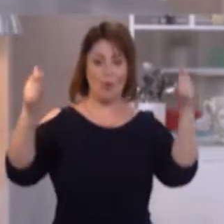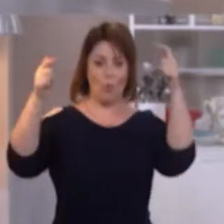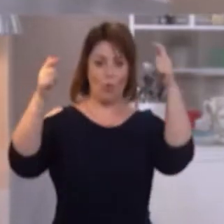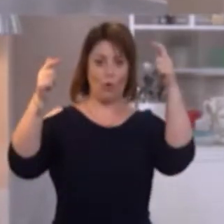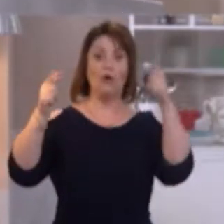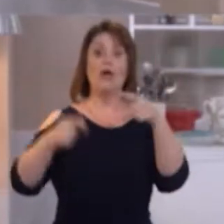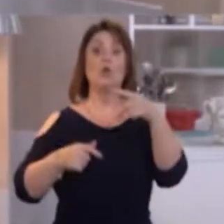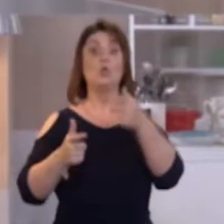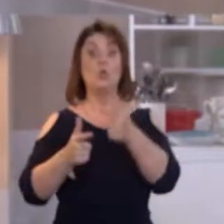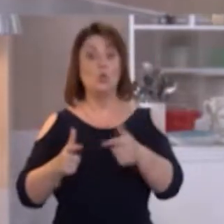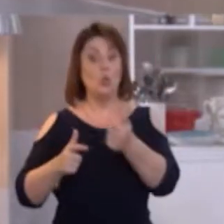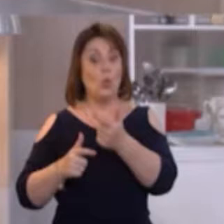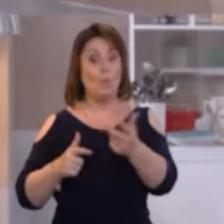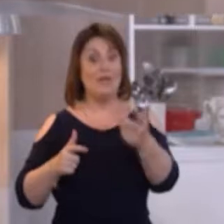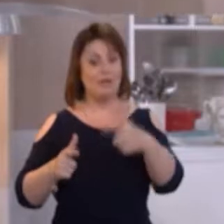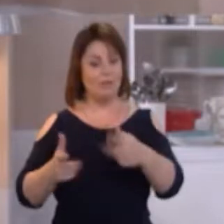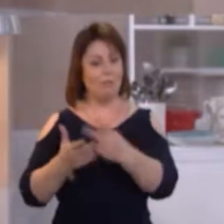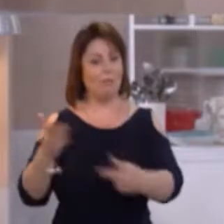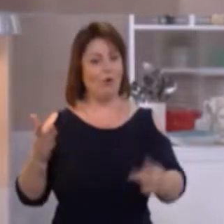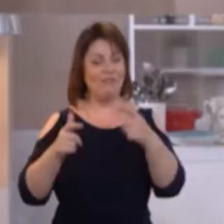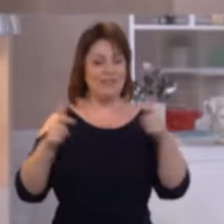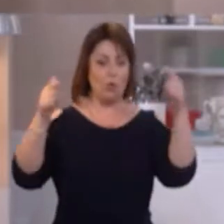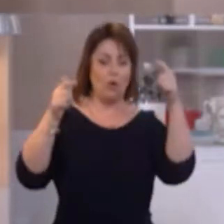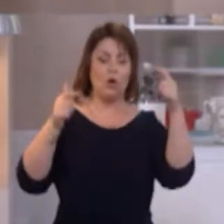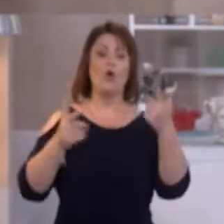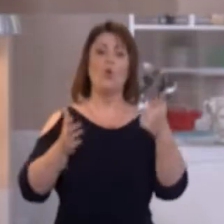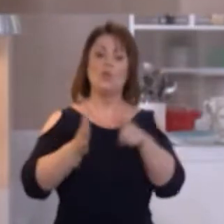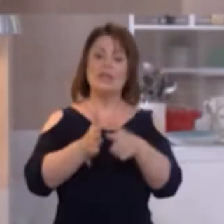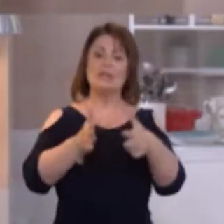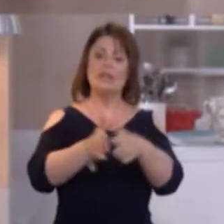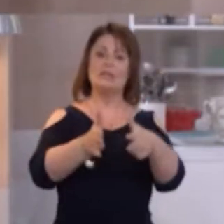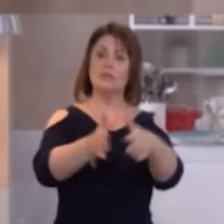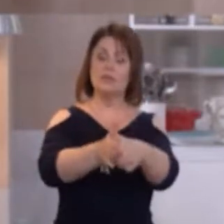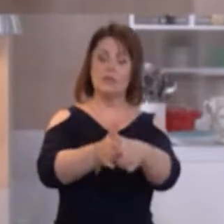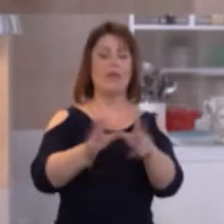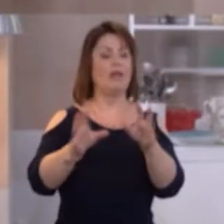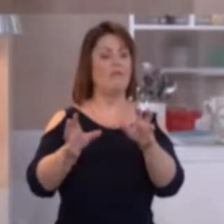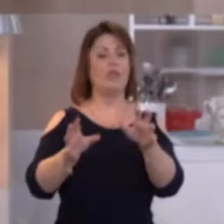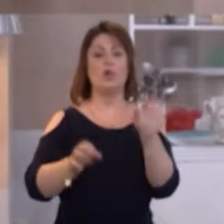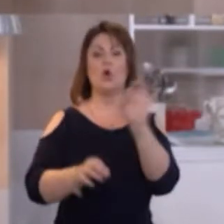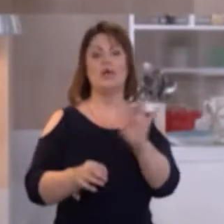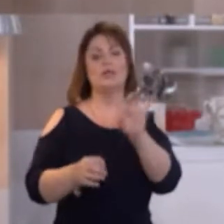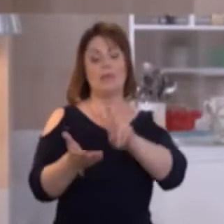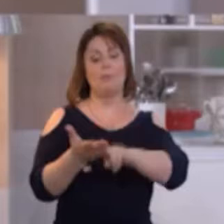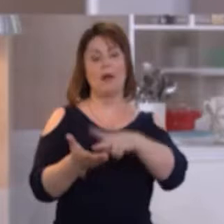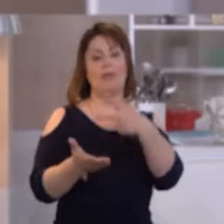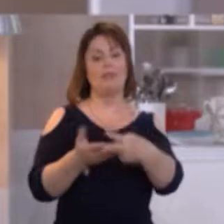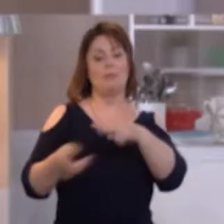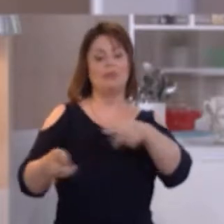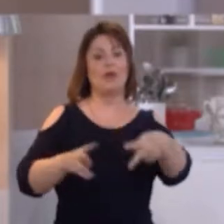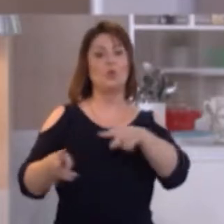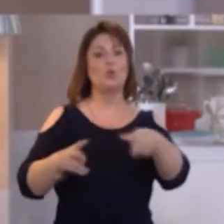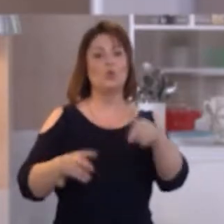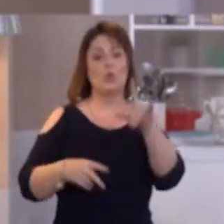cuoco. Esatto. Ed è tutti i giorni? Ogni settimana esce un video. E esce sempre anche con la traduzione della